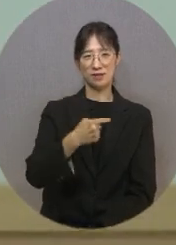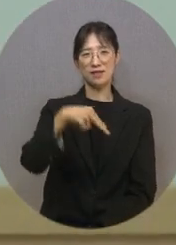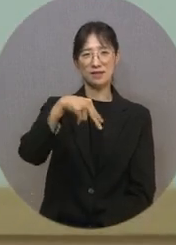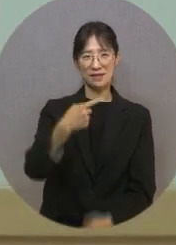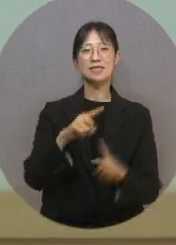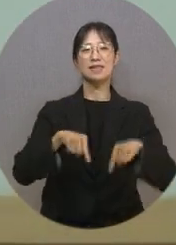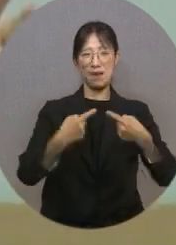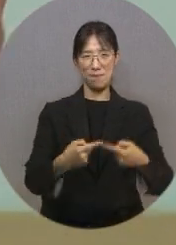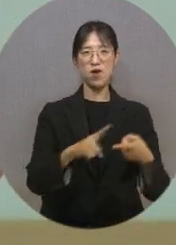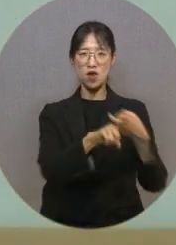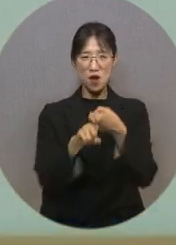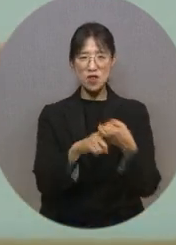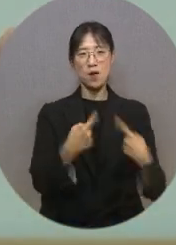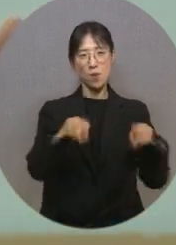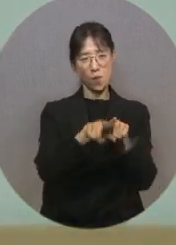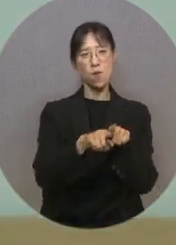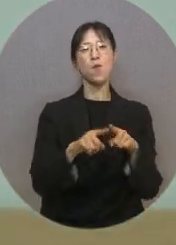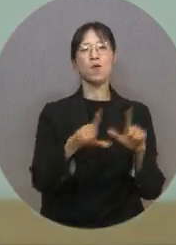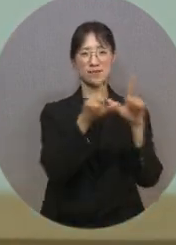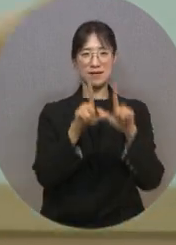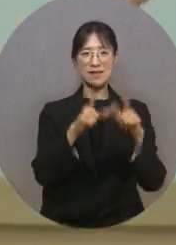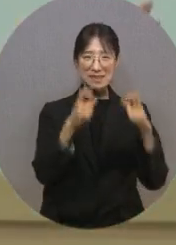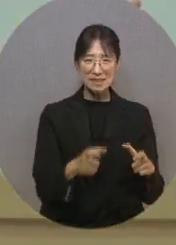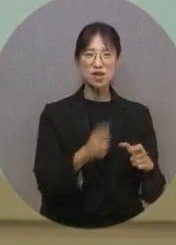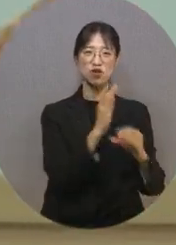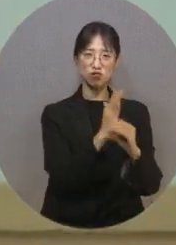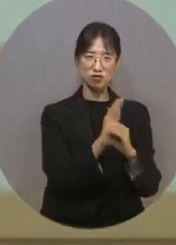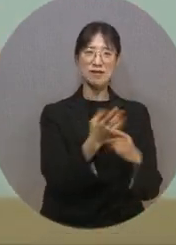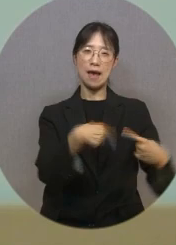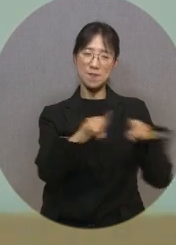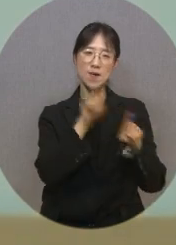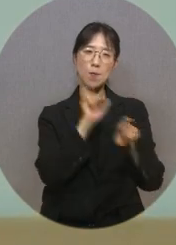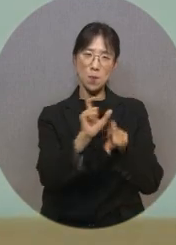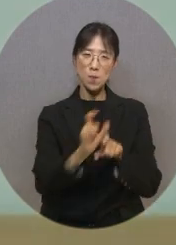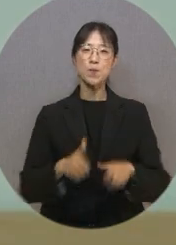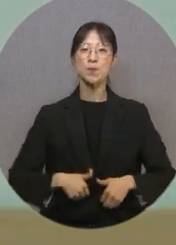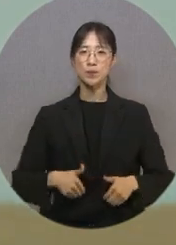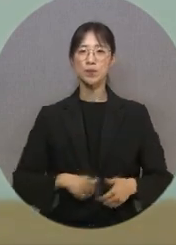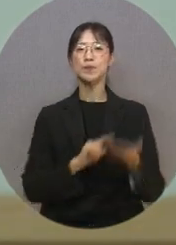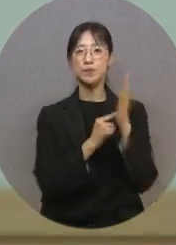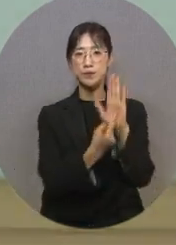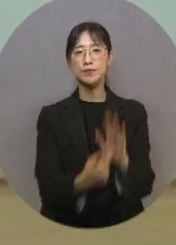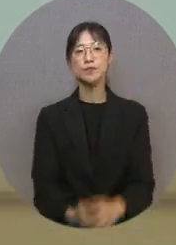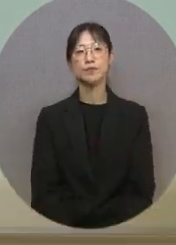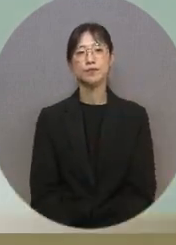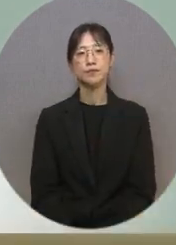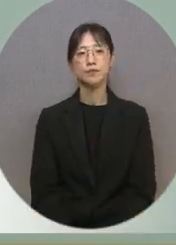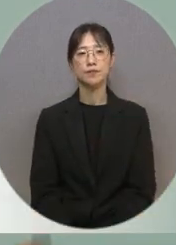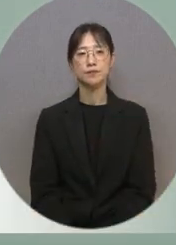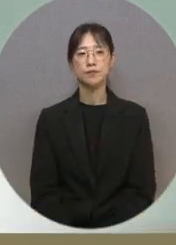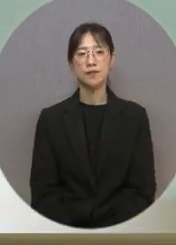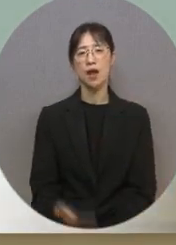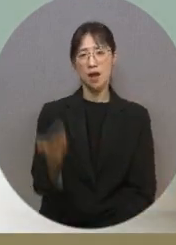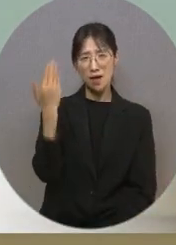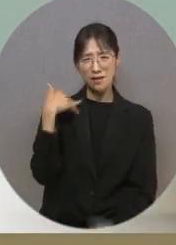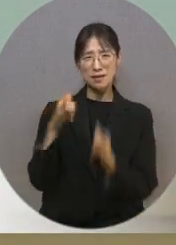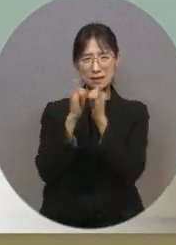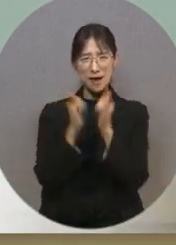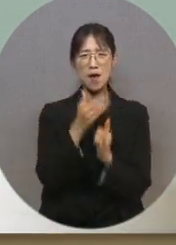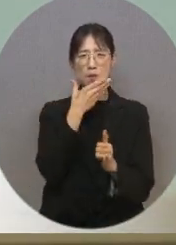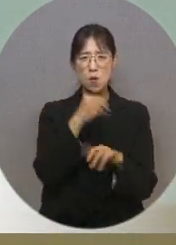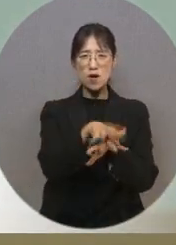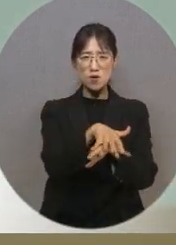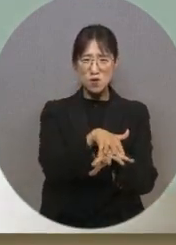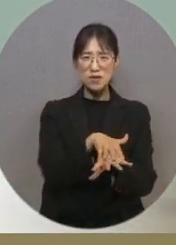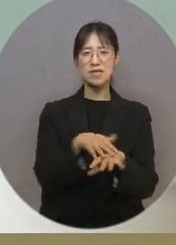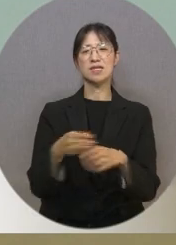공생, 지역을 중심으로 지역 주체들과 함께 고민해야 할 때라고 강조했습니다. 기존의 사회복지기관과 사회적 경제 조직이